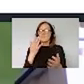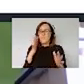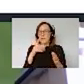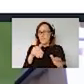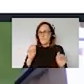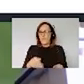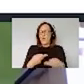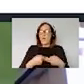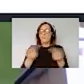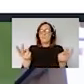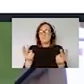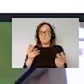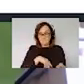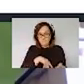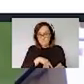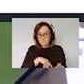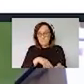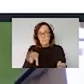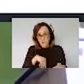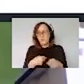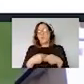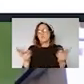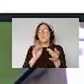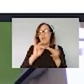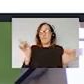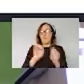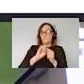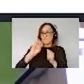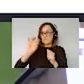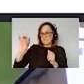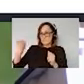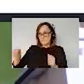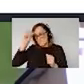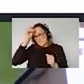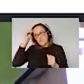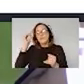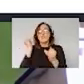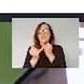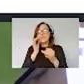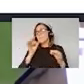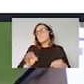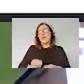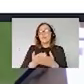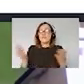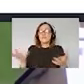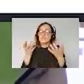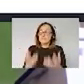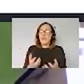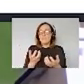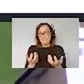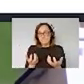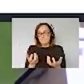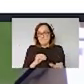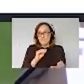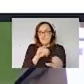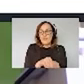Państwu udostępnić, mogę udostępnić link, wysyłam link do Państwa i jeśli Państwo będziecie skorzy do dołączania, to